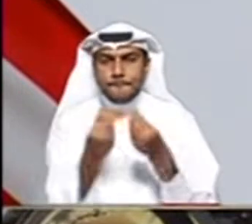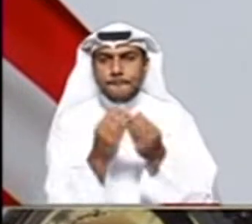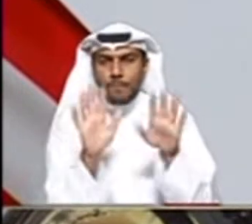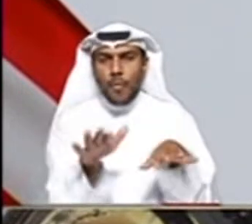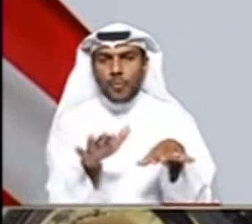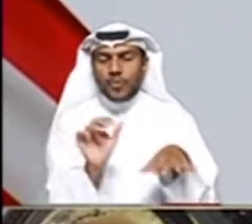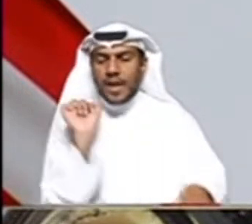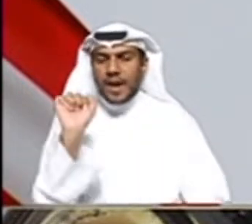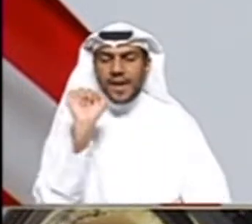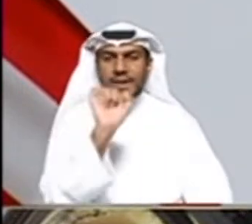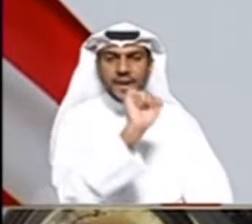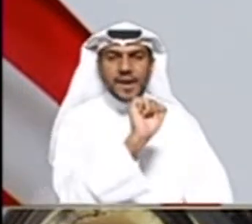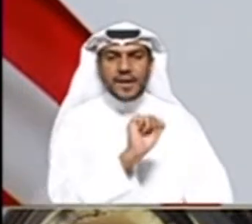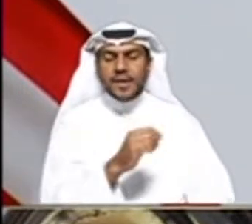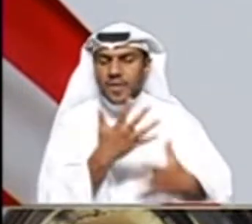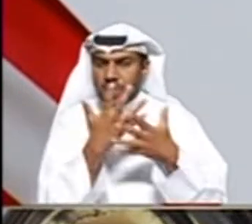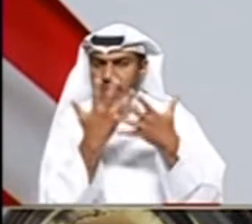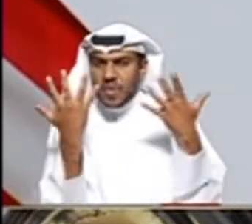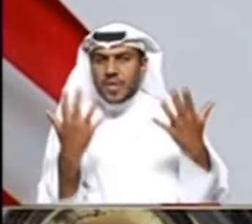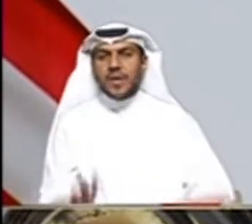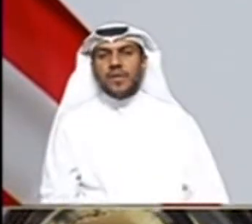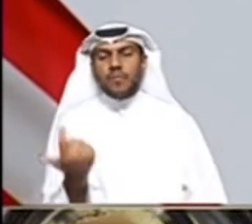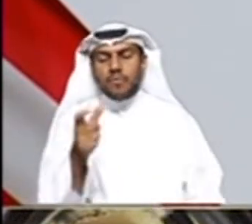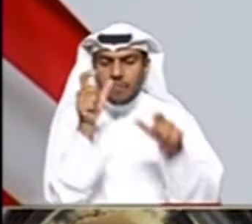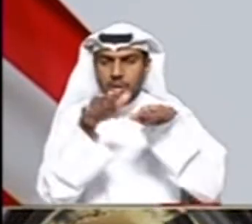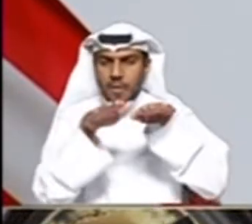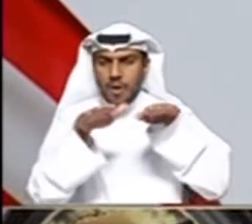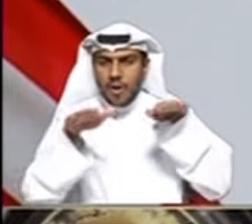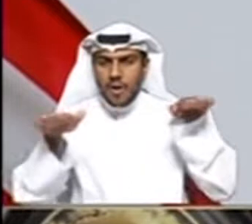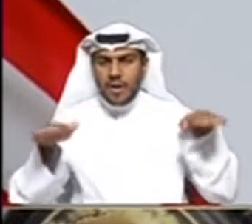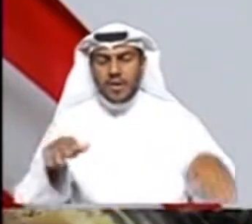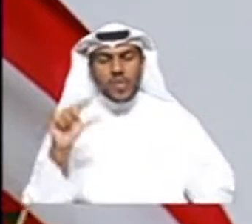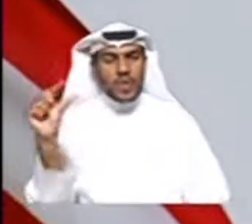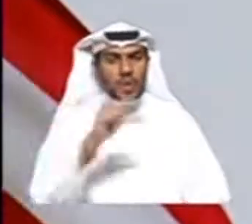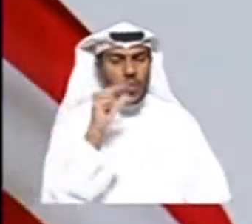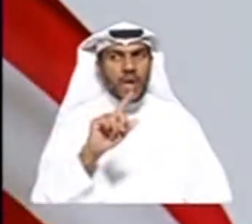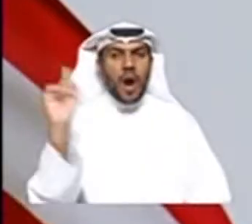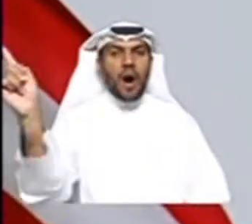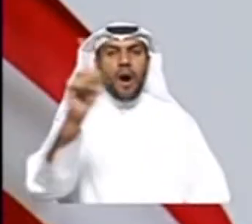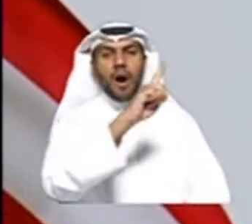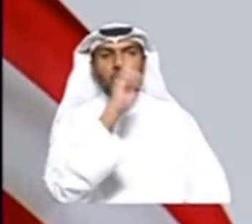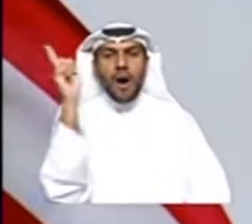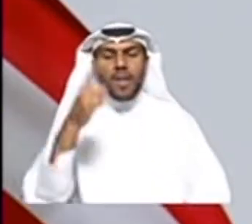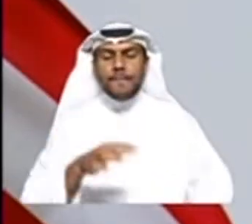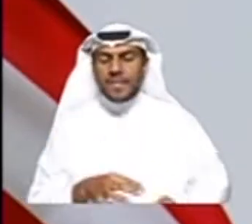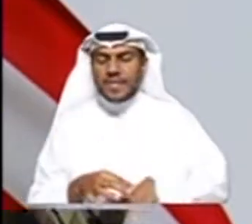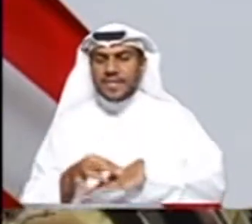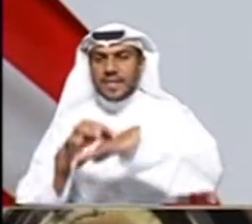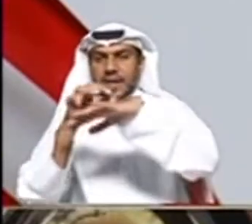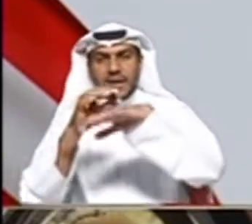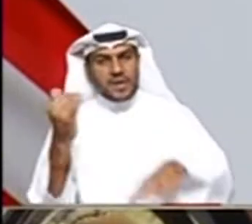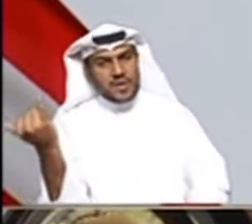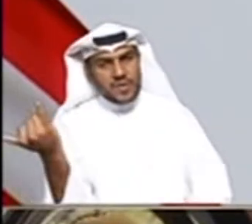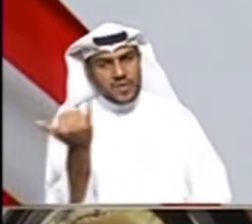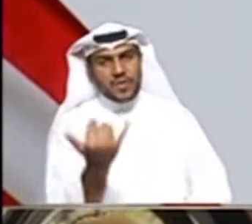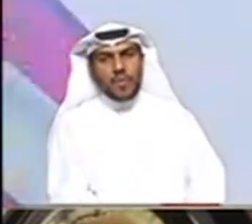حول قضايا كثيرة تتعلق بالأمن الدولي والعالمي، بما في ذلك قضايا إنسانية